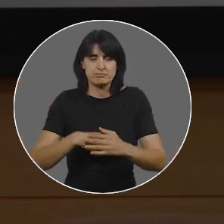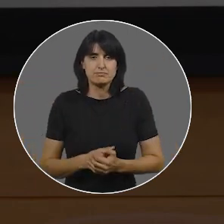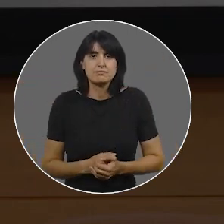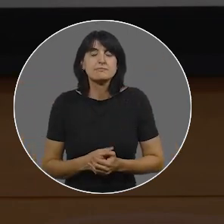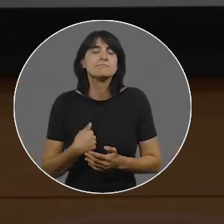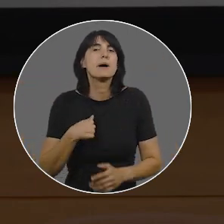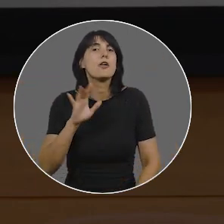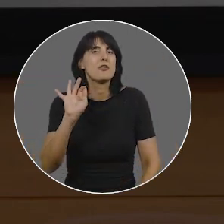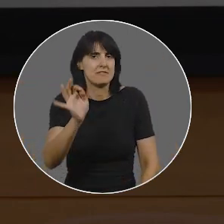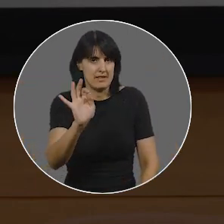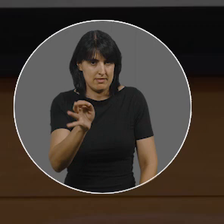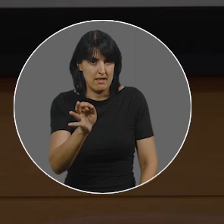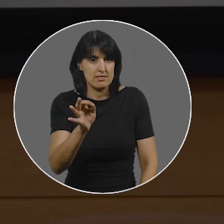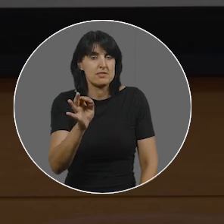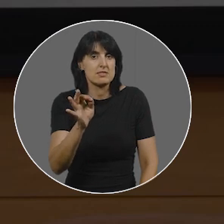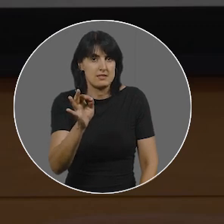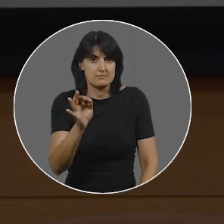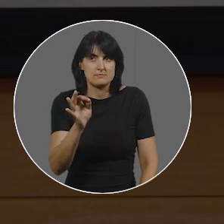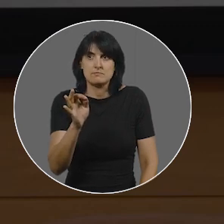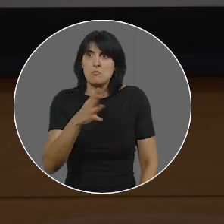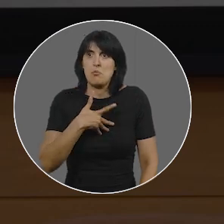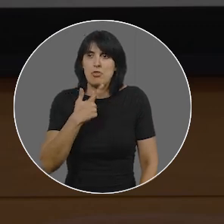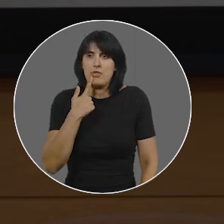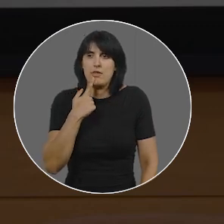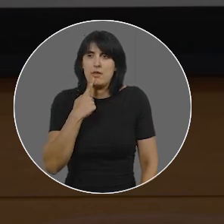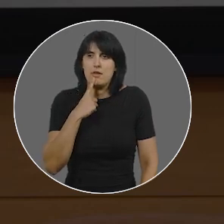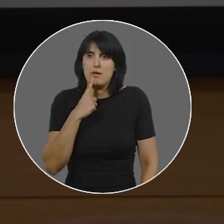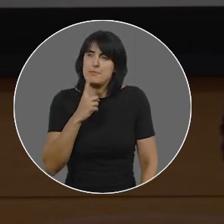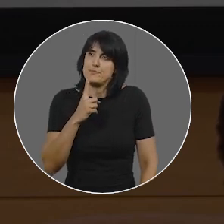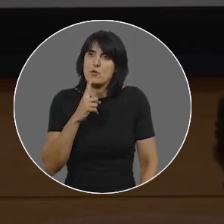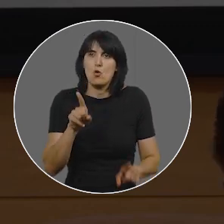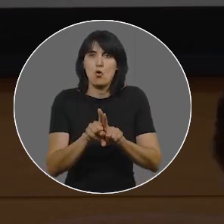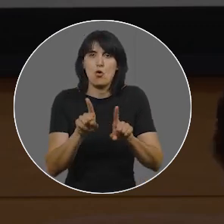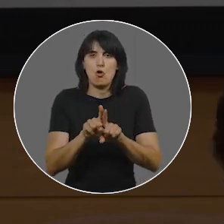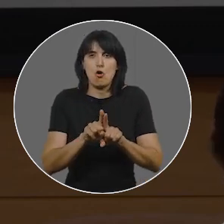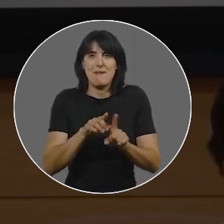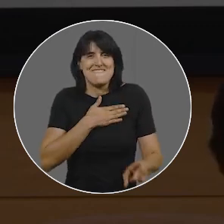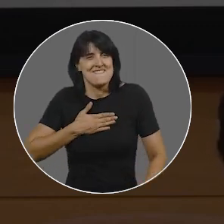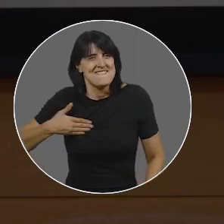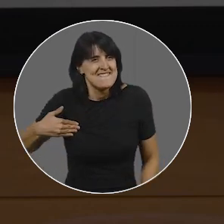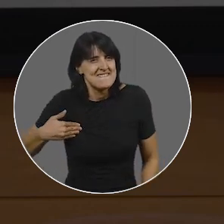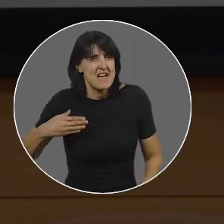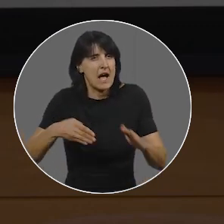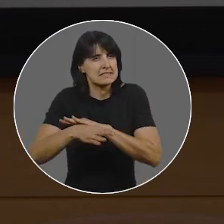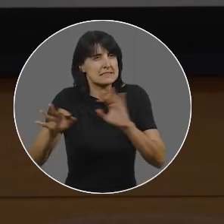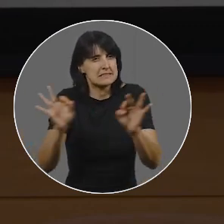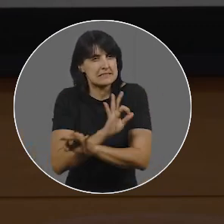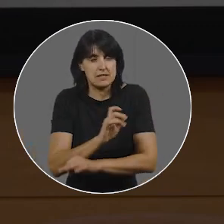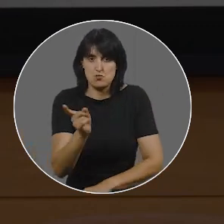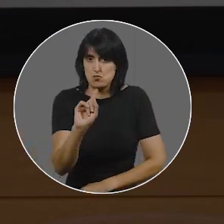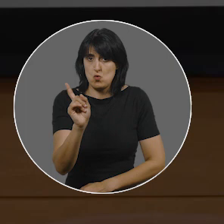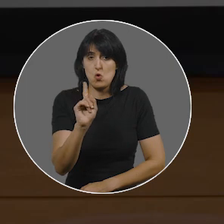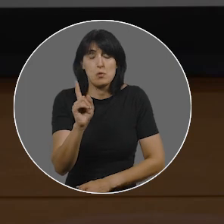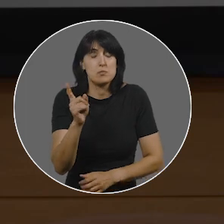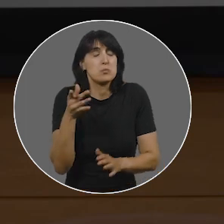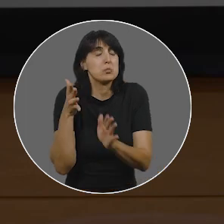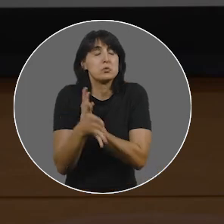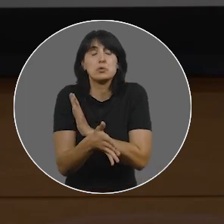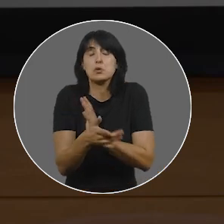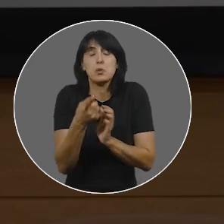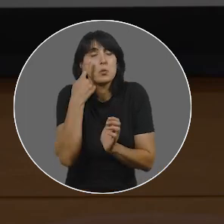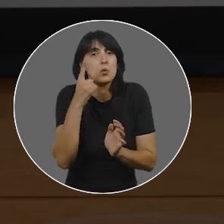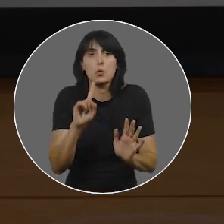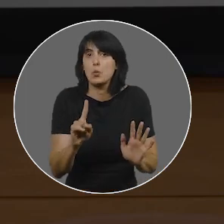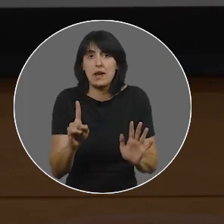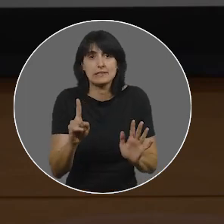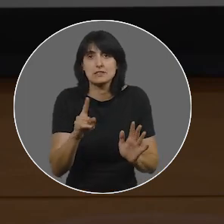Jo crec que el que sí que és cert és que en cap moment hi ha una mala intenció, sinó que hi ha encara molt de desconeixement